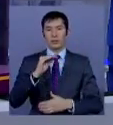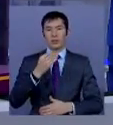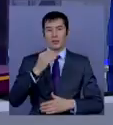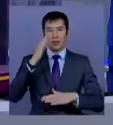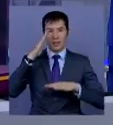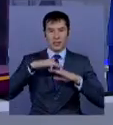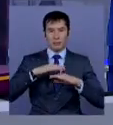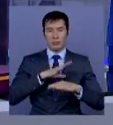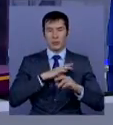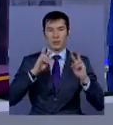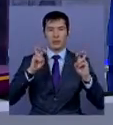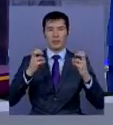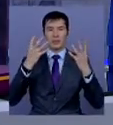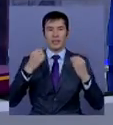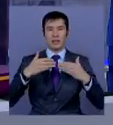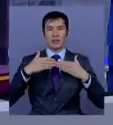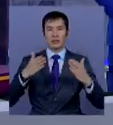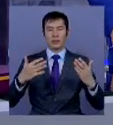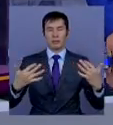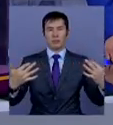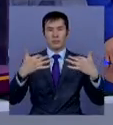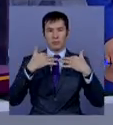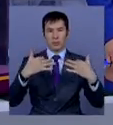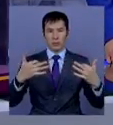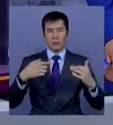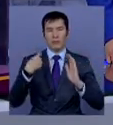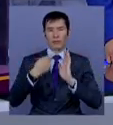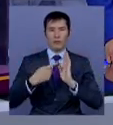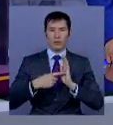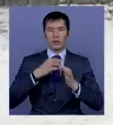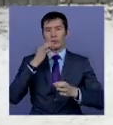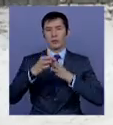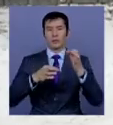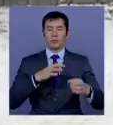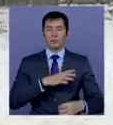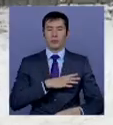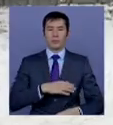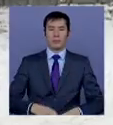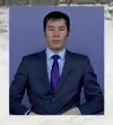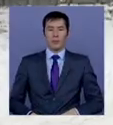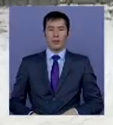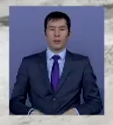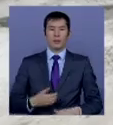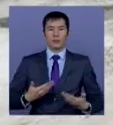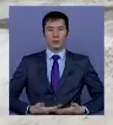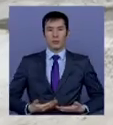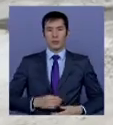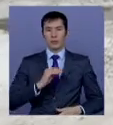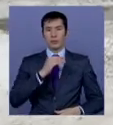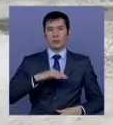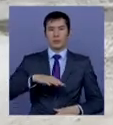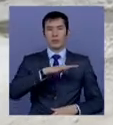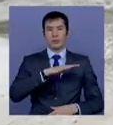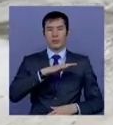ашық есік күнін ұйымдастырып, халықтың көкейіндегі сұрақтарға жауап берді. Жетісулықтар үшін әлі де болса шешімін таппай келе